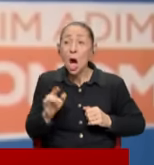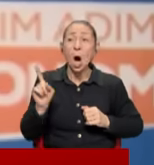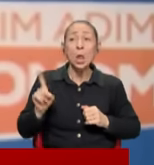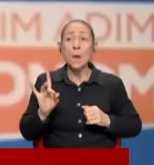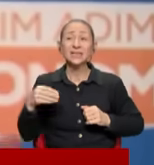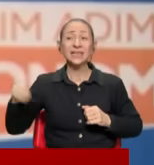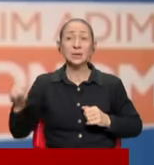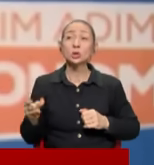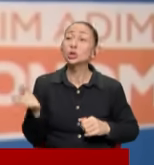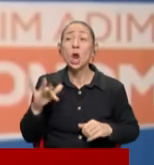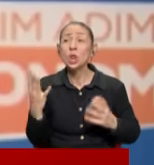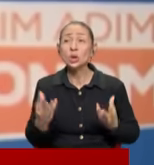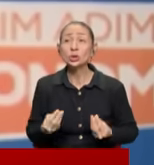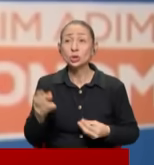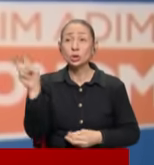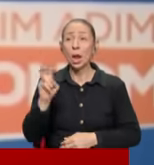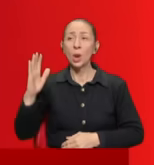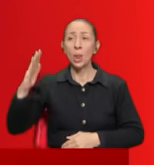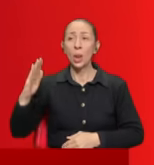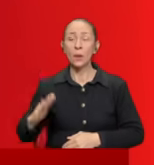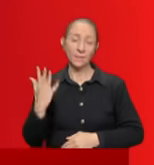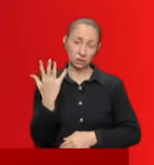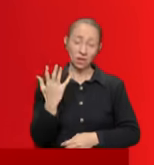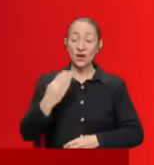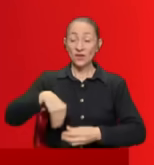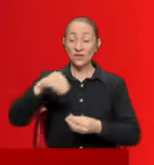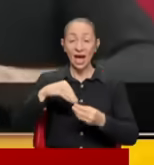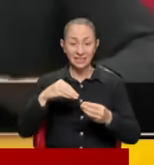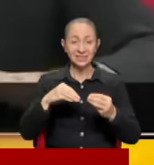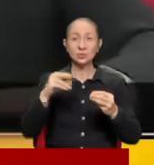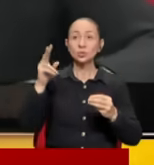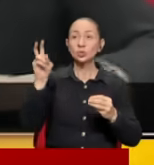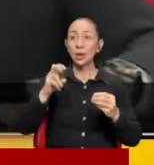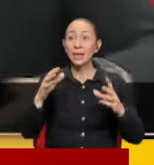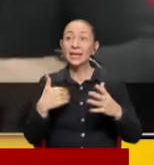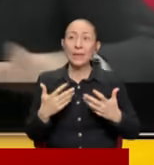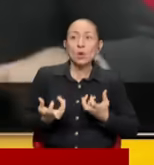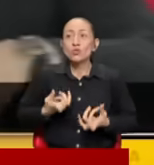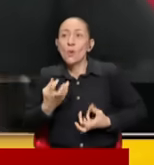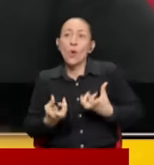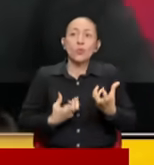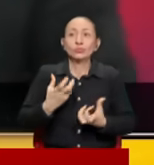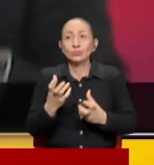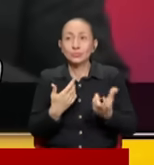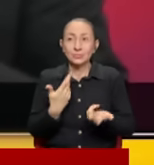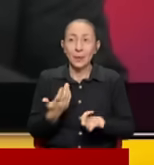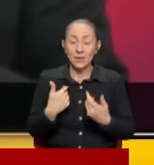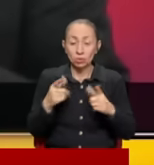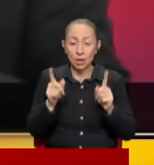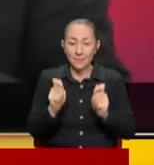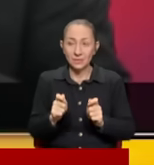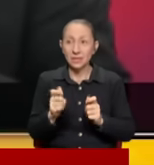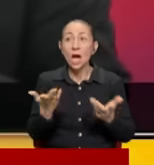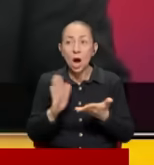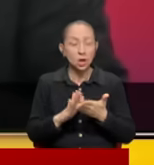10-15'e satarız. Sonra ne oldu? Dolar düştü 5 liraya. Faiz kur linki kopmuş. Yerimde duramıyorum. Kıpır kıpırım. Ben şunu yaptım.